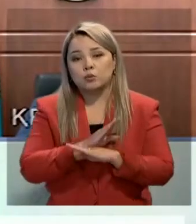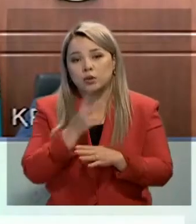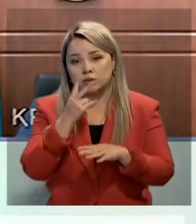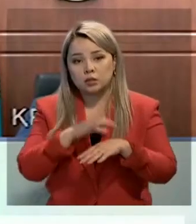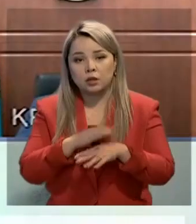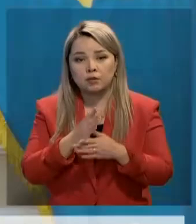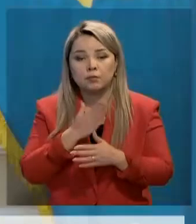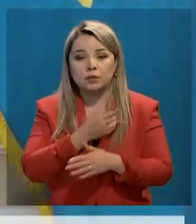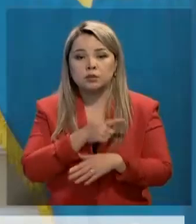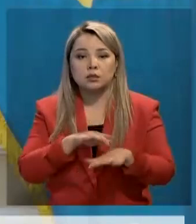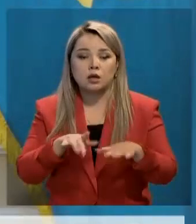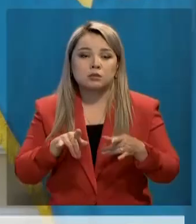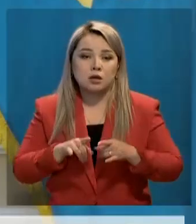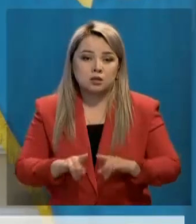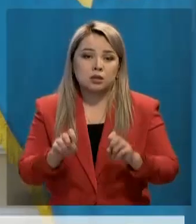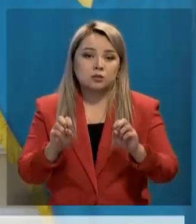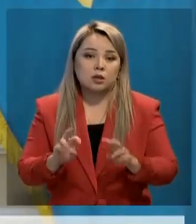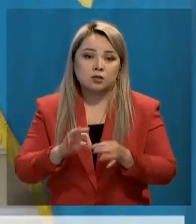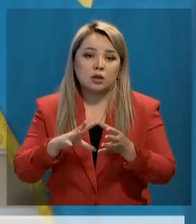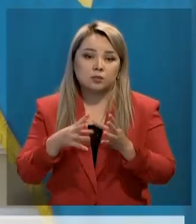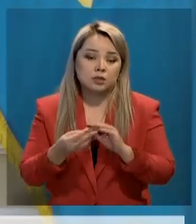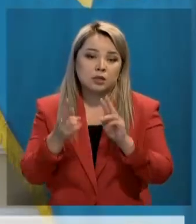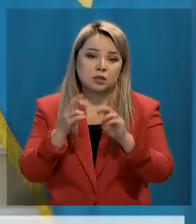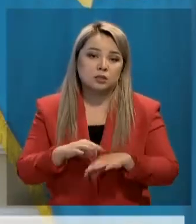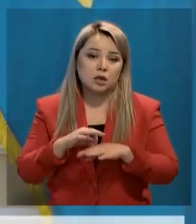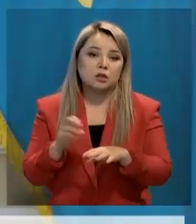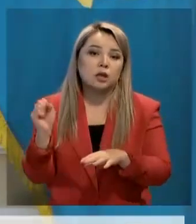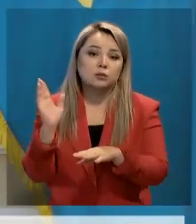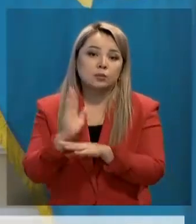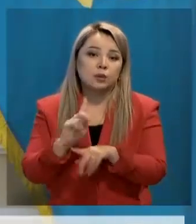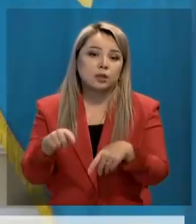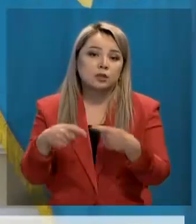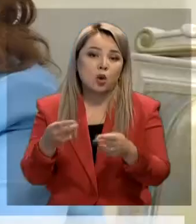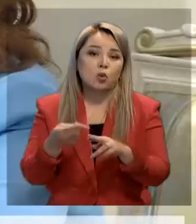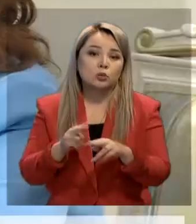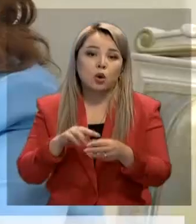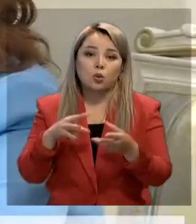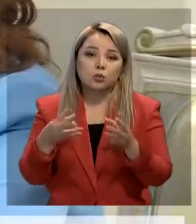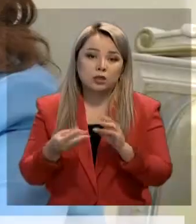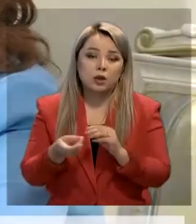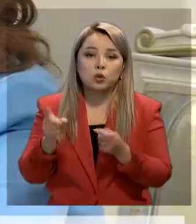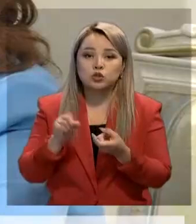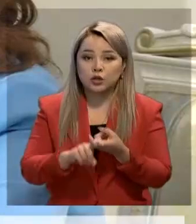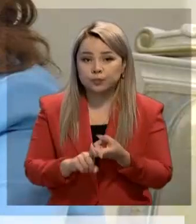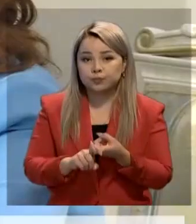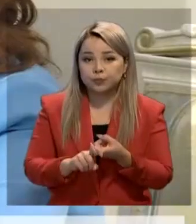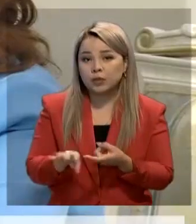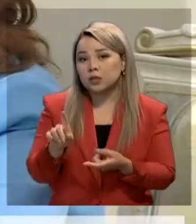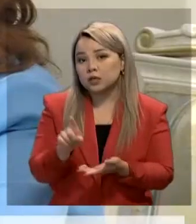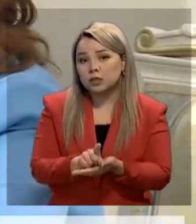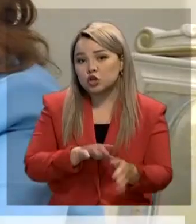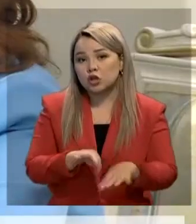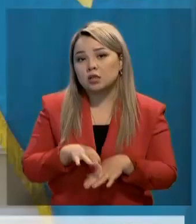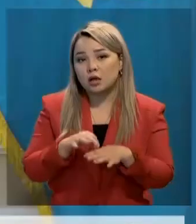Мен перинаталдық қызметтің жай күйін тексеруге тапсырма бердім. Оның қорытындысы бойынша тиісті